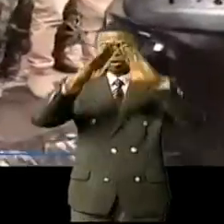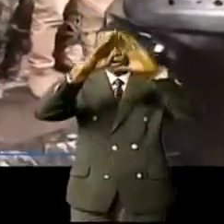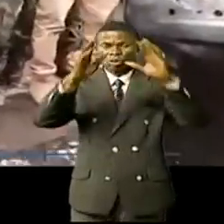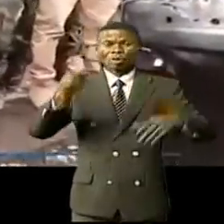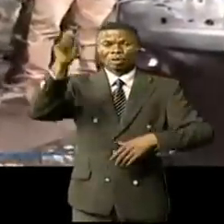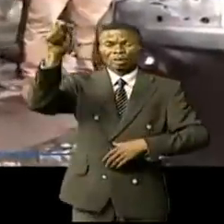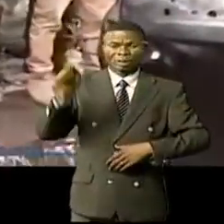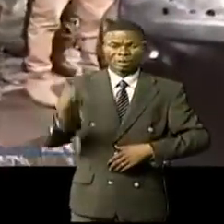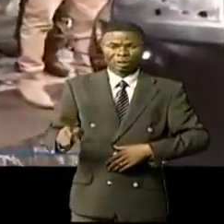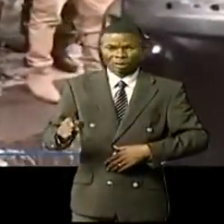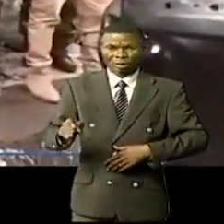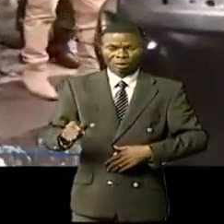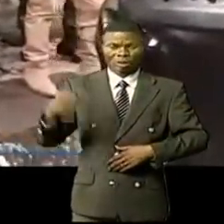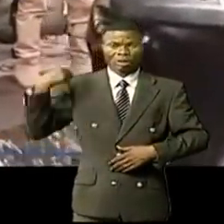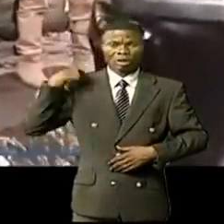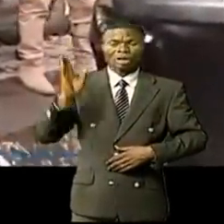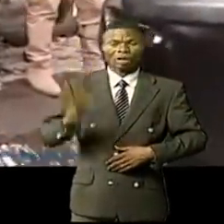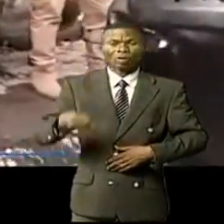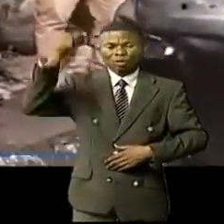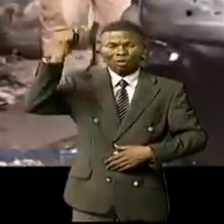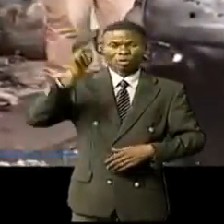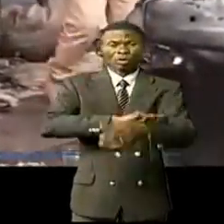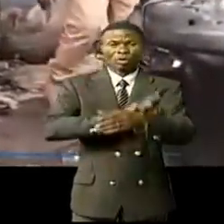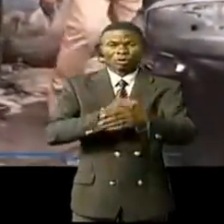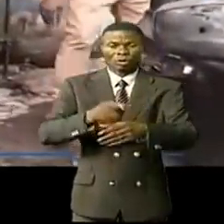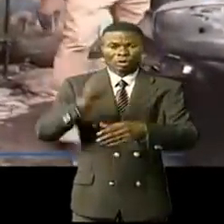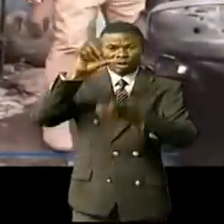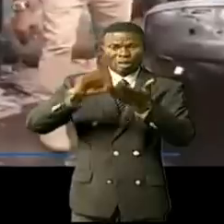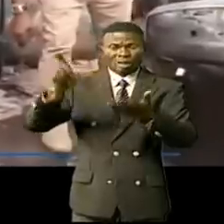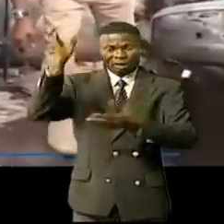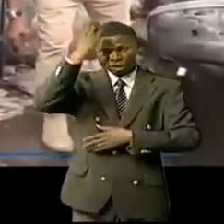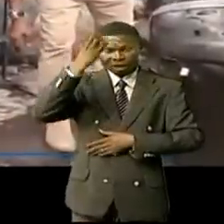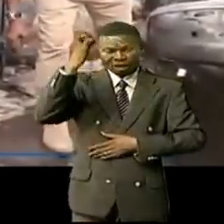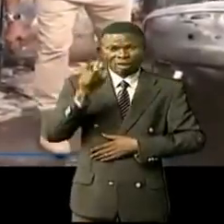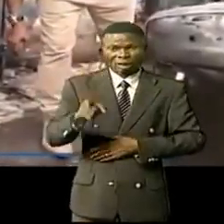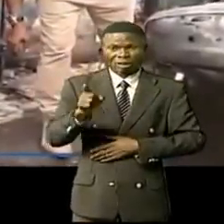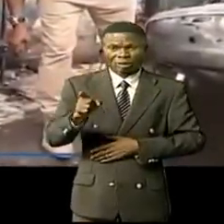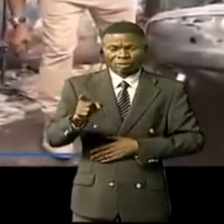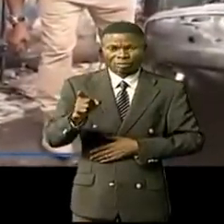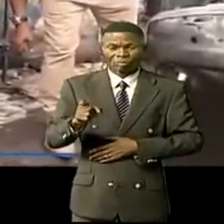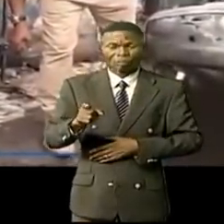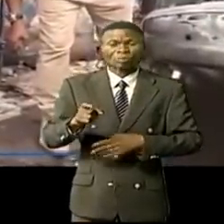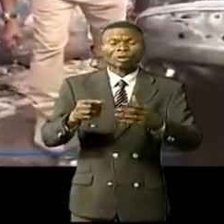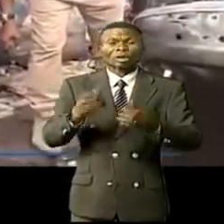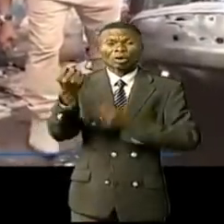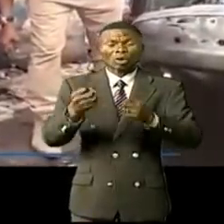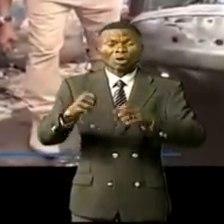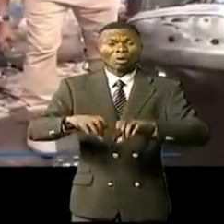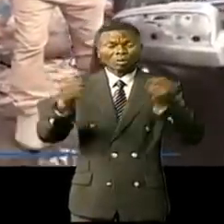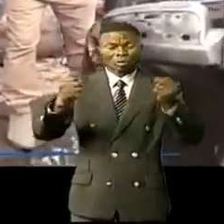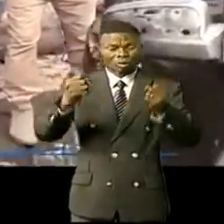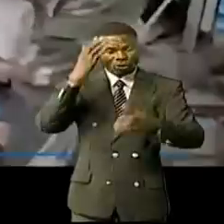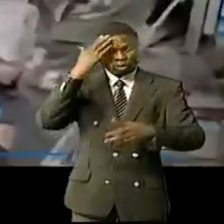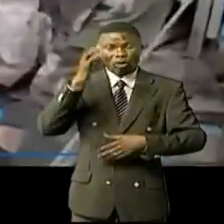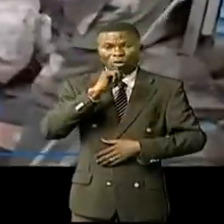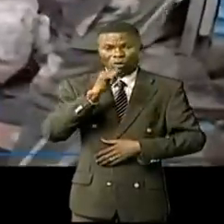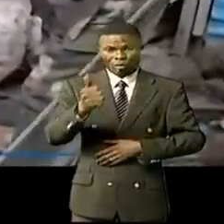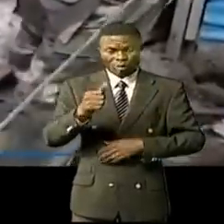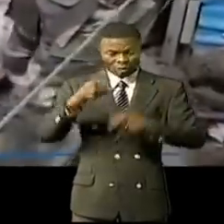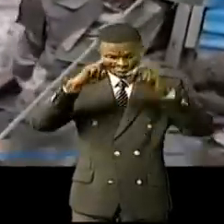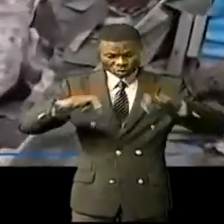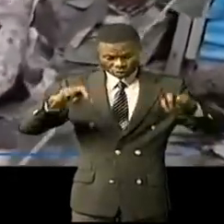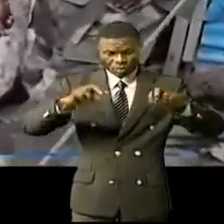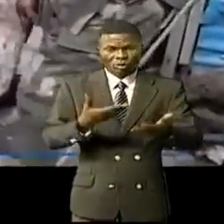Katindo, selon le gouverneur du Nord Kivu, le lieutenant-général Constant Dima, la nature de cette explosion reste à déterminer par les